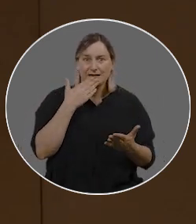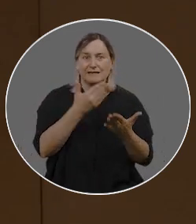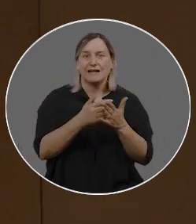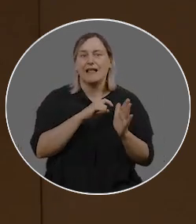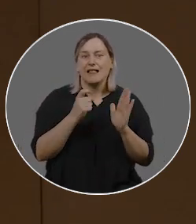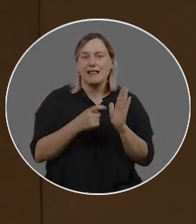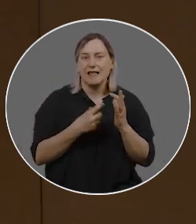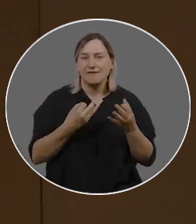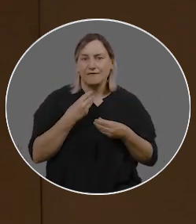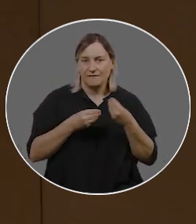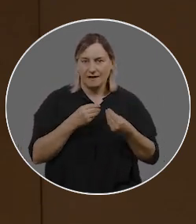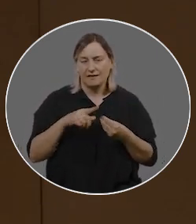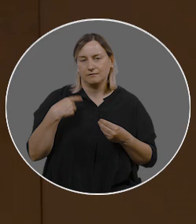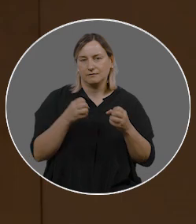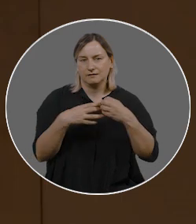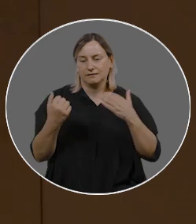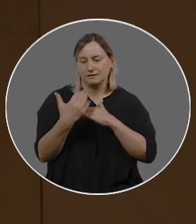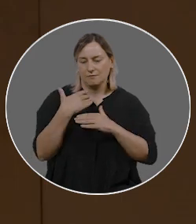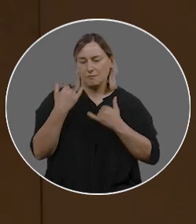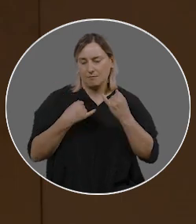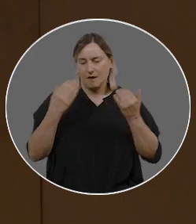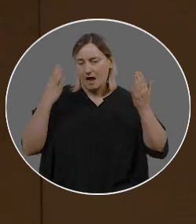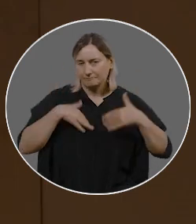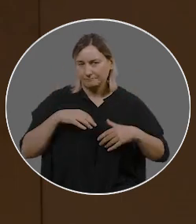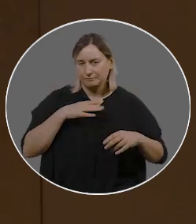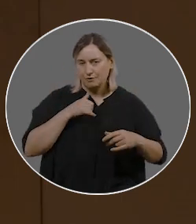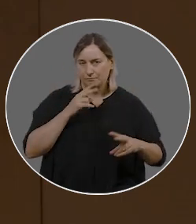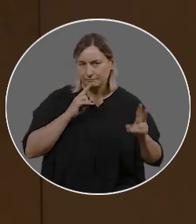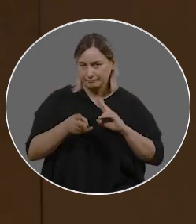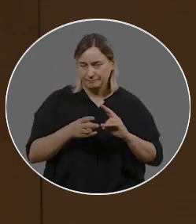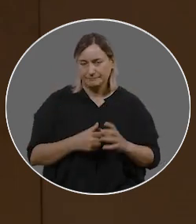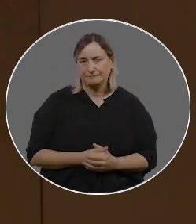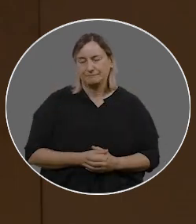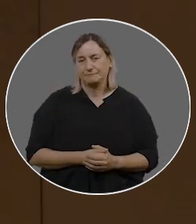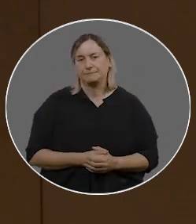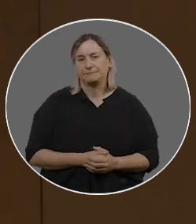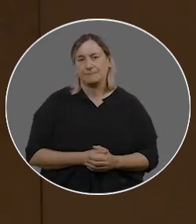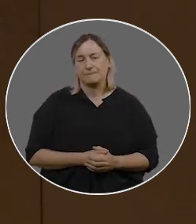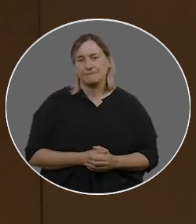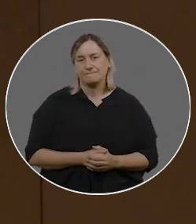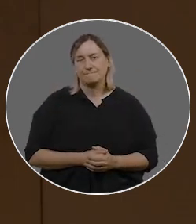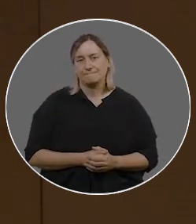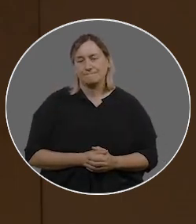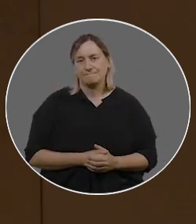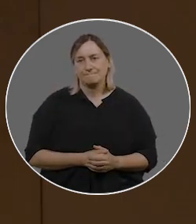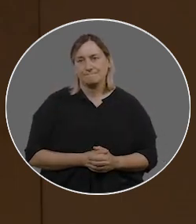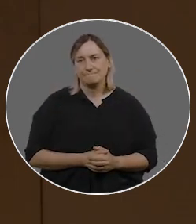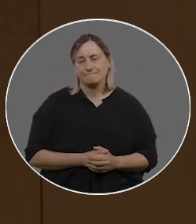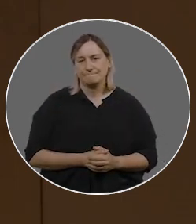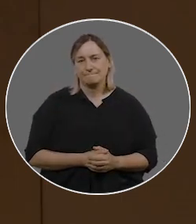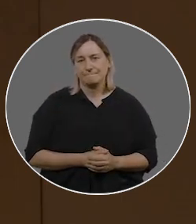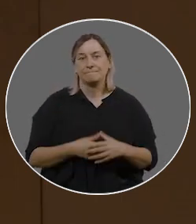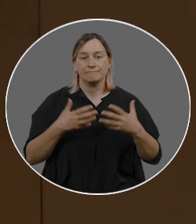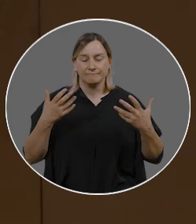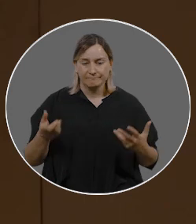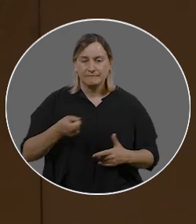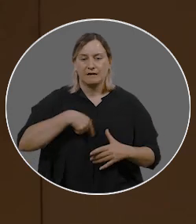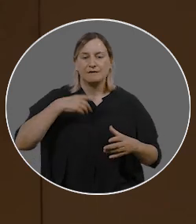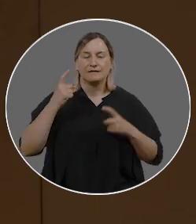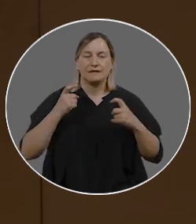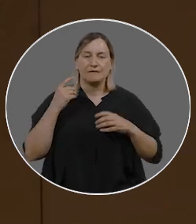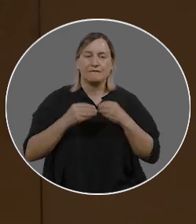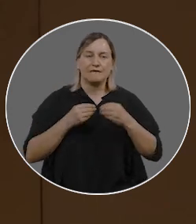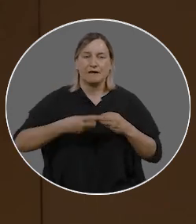llei i què heu de fer, m'escriviu sense cap compromís i us ho expliquem. Llavors, el que intentem fer nosaltres